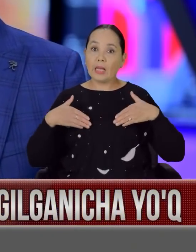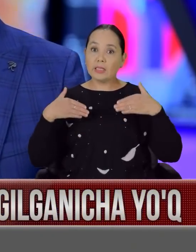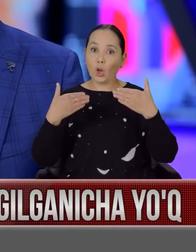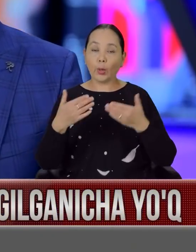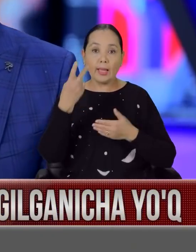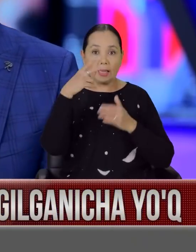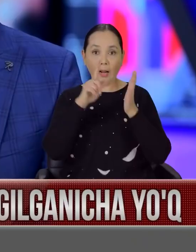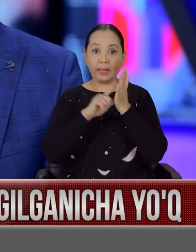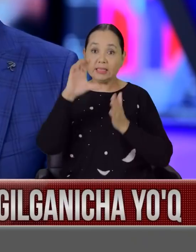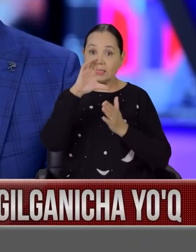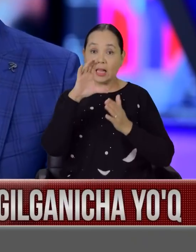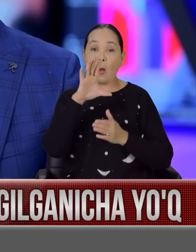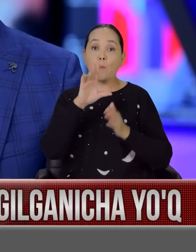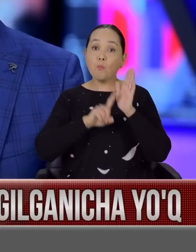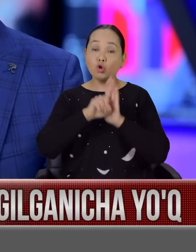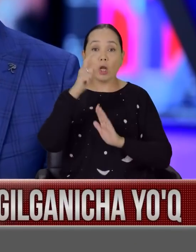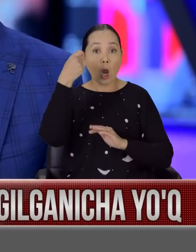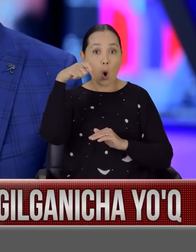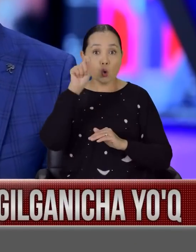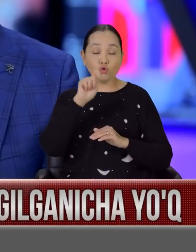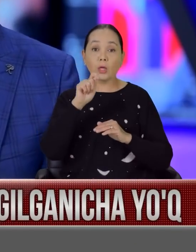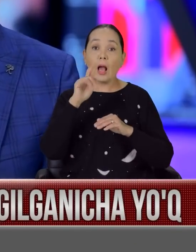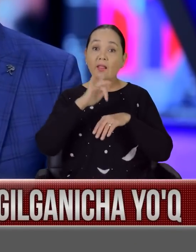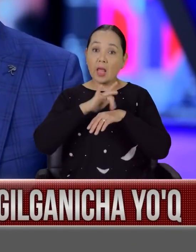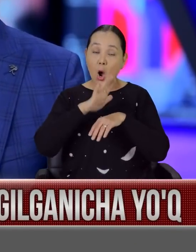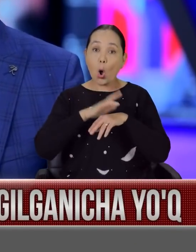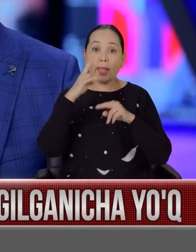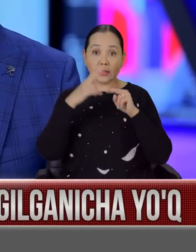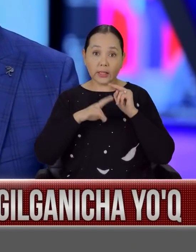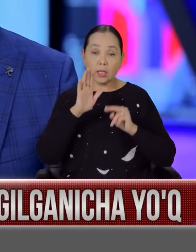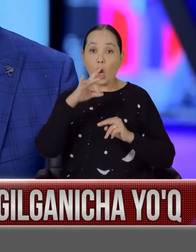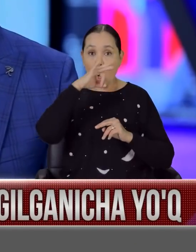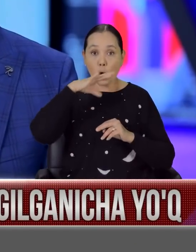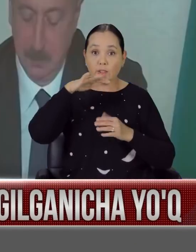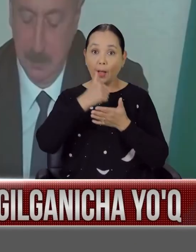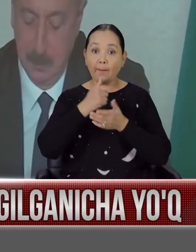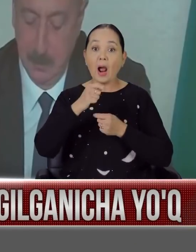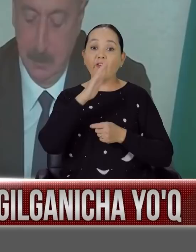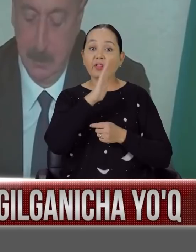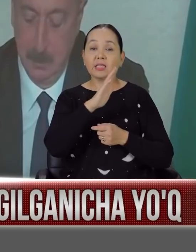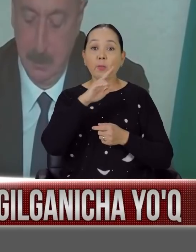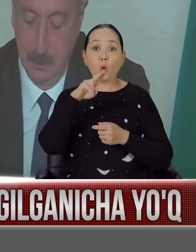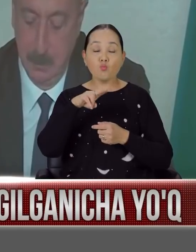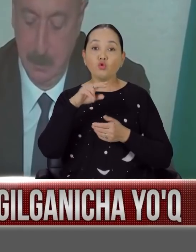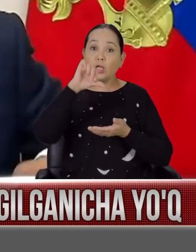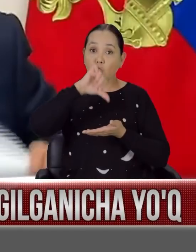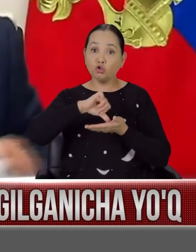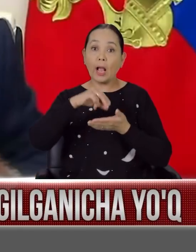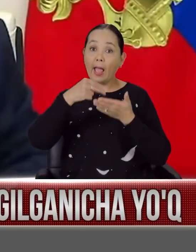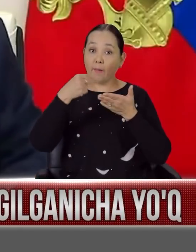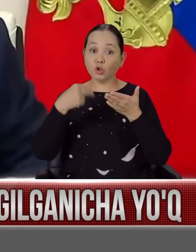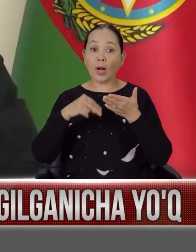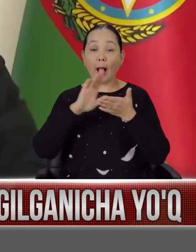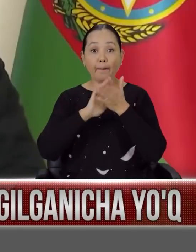Assalomu alaykum. 27 sentyabrda boshlangan urush va nihoyat o'z nihoyasiga yetdi. Rossiya prezidenti Vladimir Putin ishtirokidagi